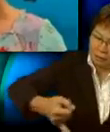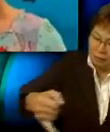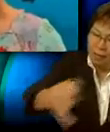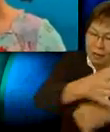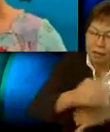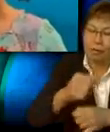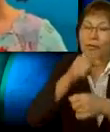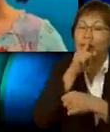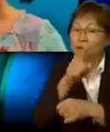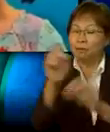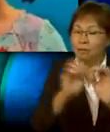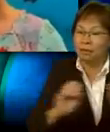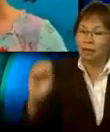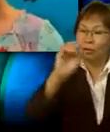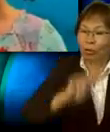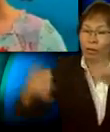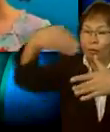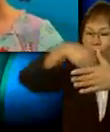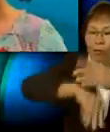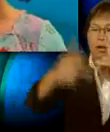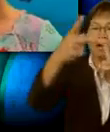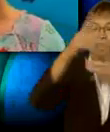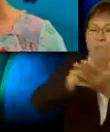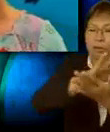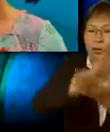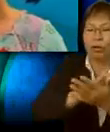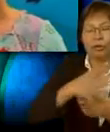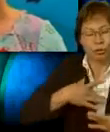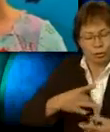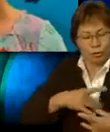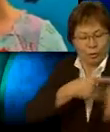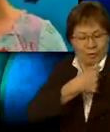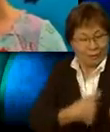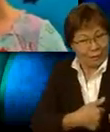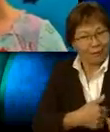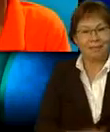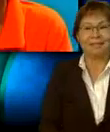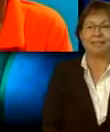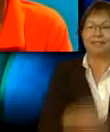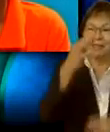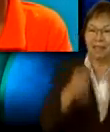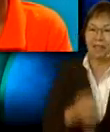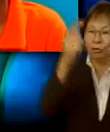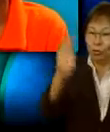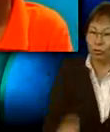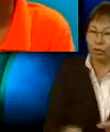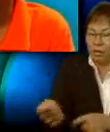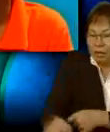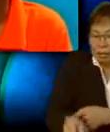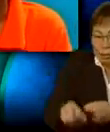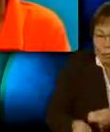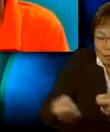jalan dan memastikan tiada orang yang masuk ke sekolah sesuka hati. Kalau tukang kebun